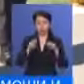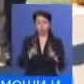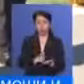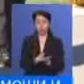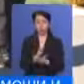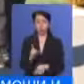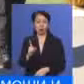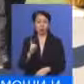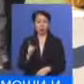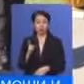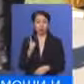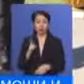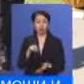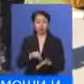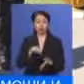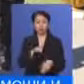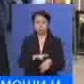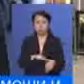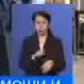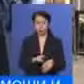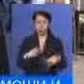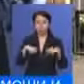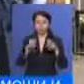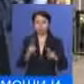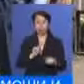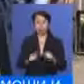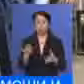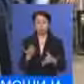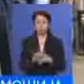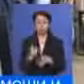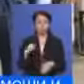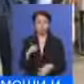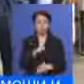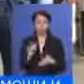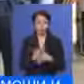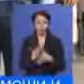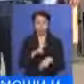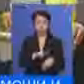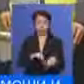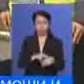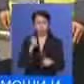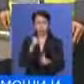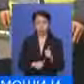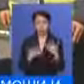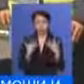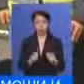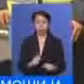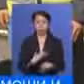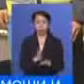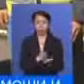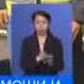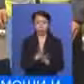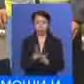службы охраны, участковые инспектора, сотрудники специального отряда быстрого реагирования, добровольные помощники полиции. Ежедневно получая ориентировки и